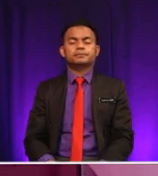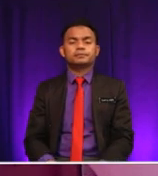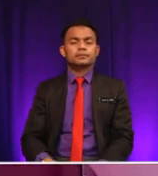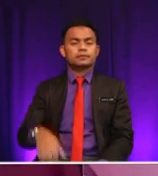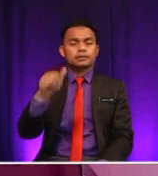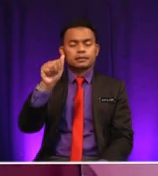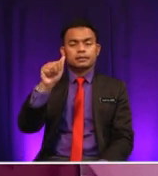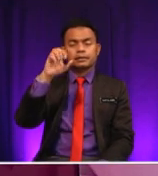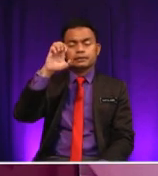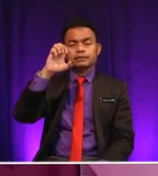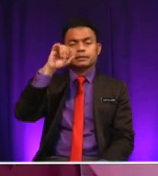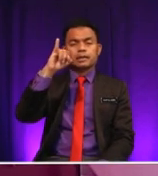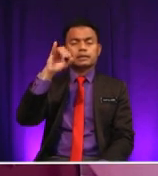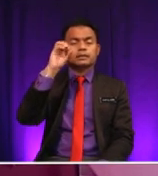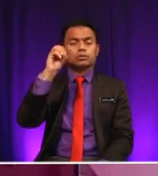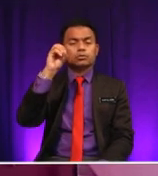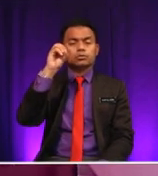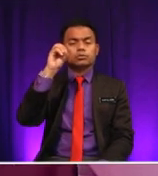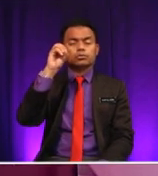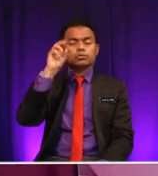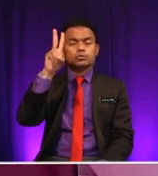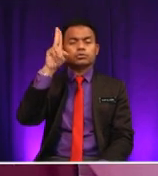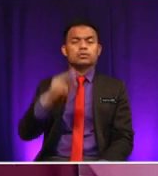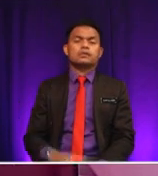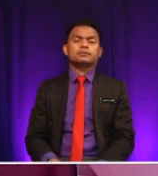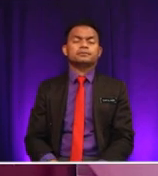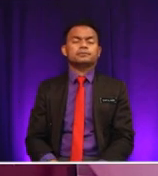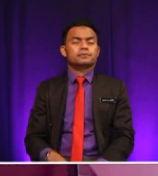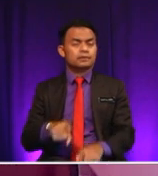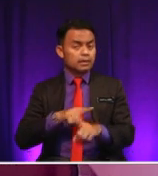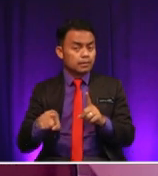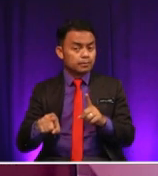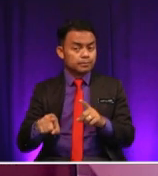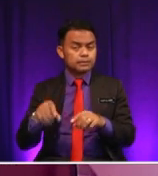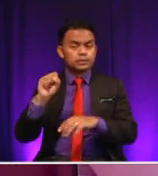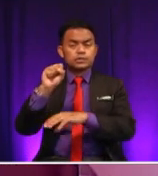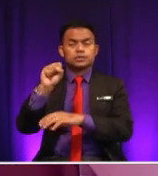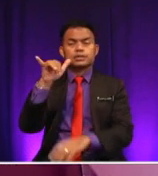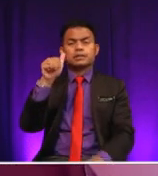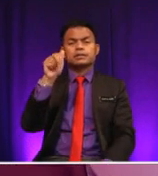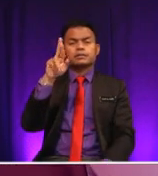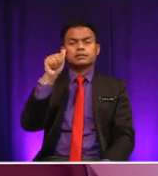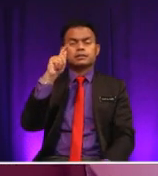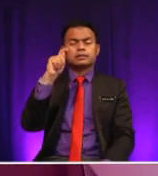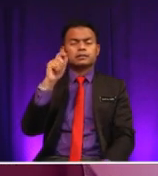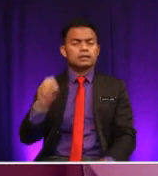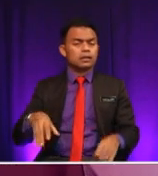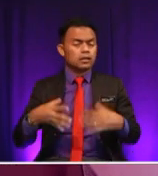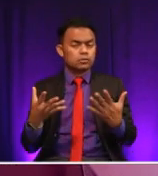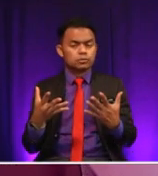e i o dan juga you tetapi syaratnya Irfan syaratnya Bagaimana